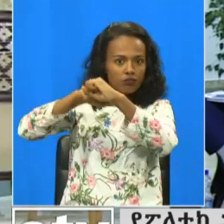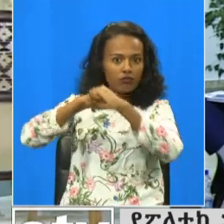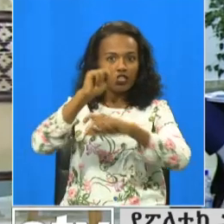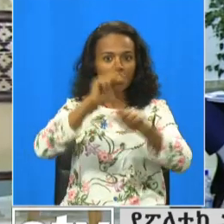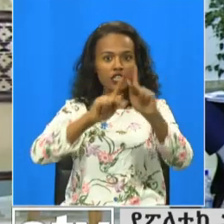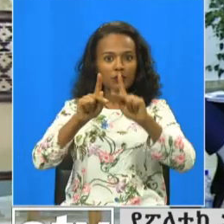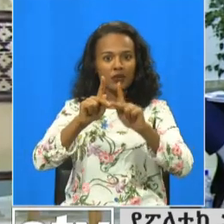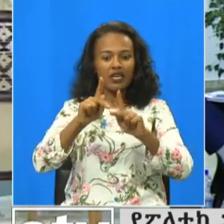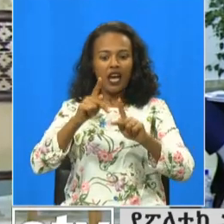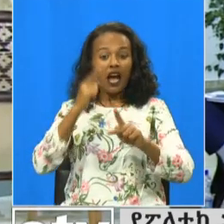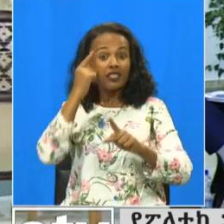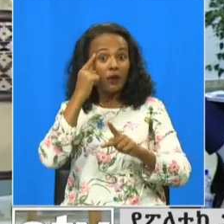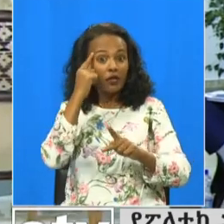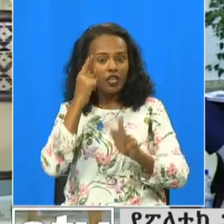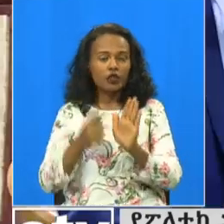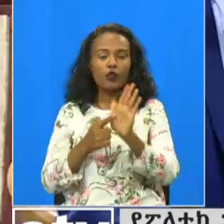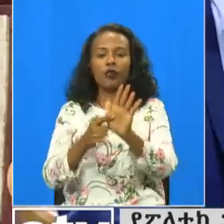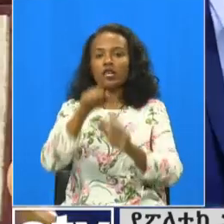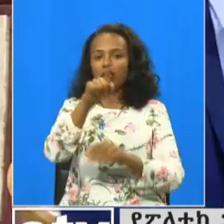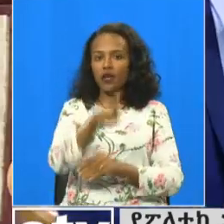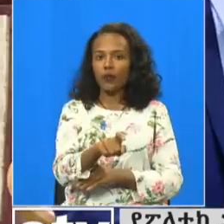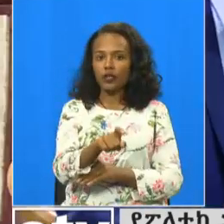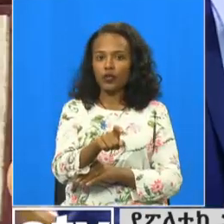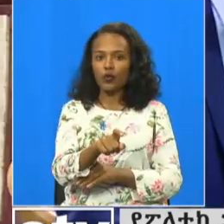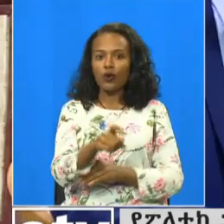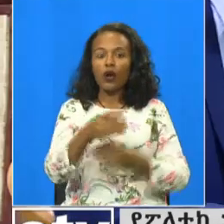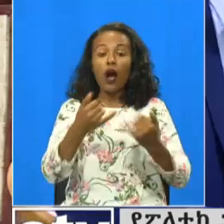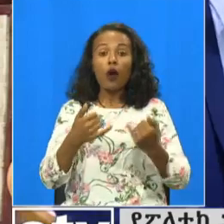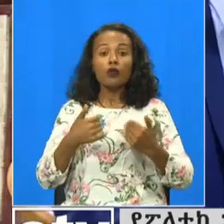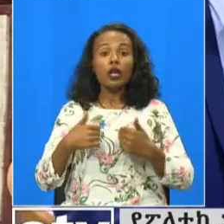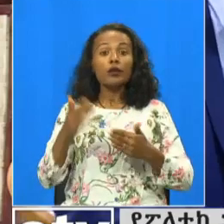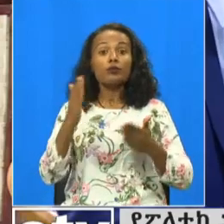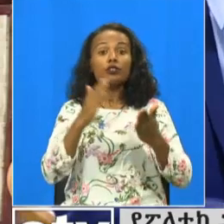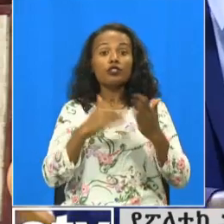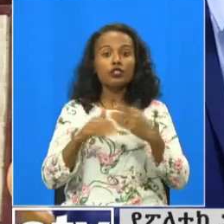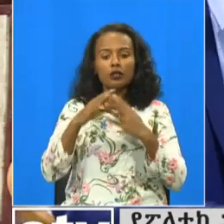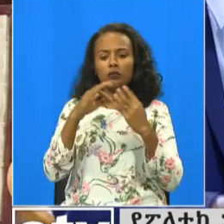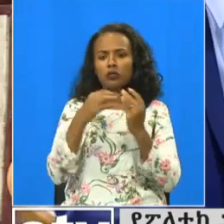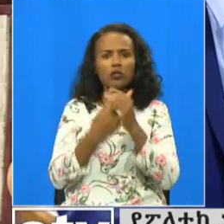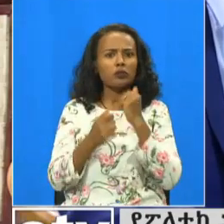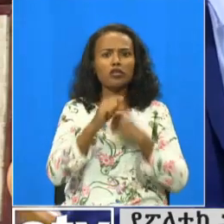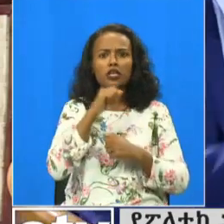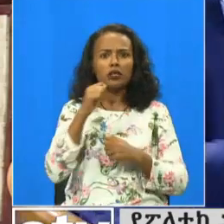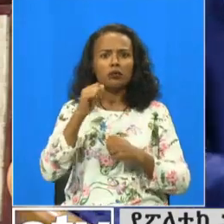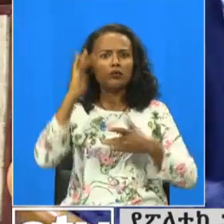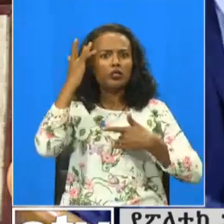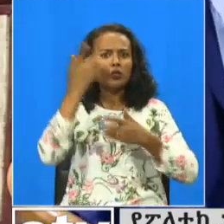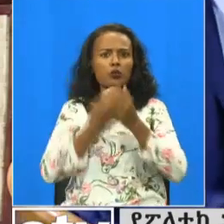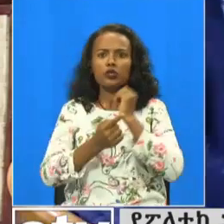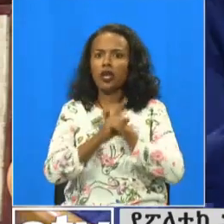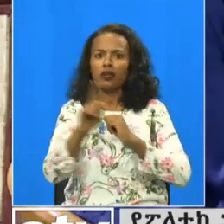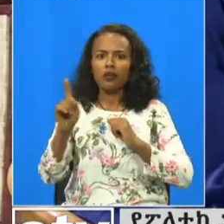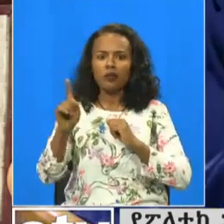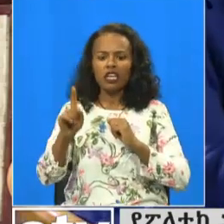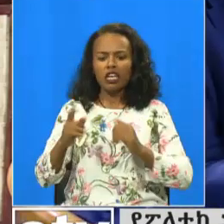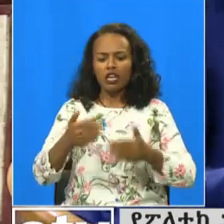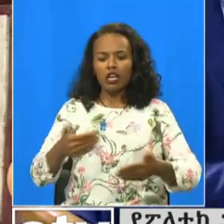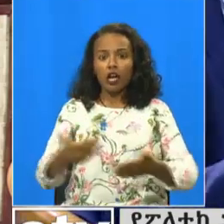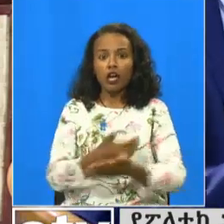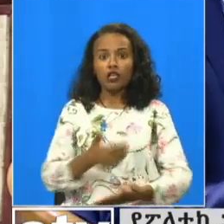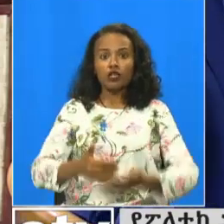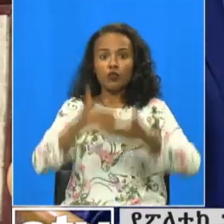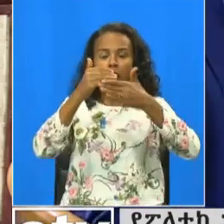የህዝብ ተቆርቋሪነታቸውን ማሳየት አለባቸው። አሁን ያለብን ችግር ምርጫ ብቻ አይደለም፣ በሽታው ብቻ አይደለም። ከግድቡም ጋር